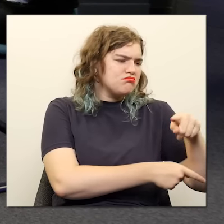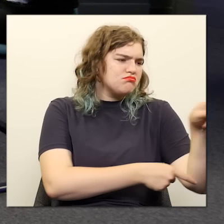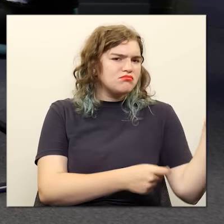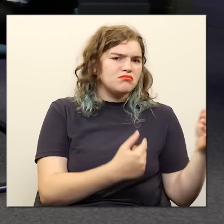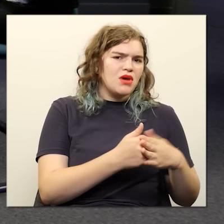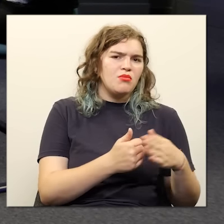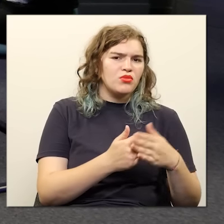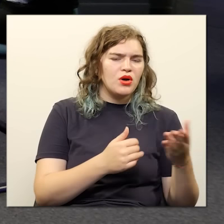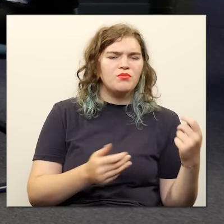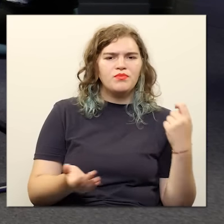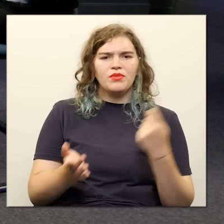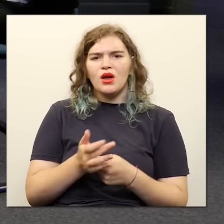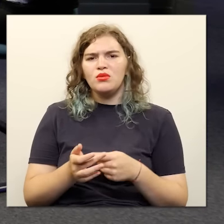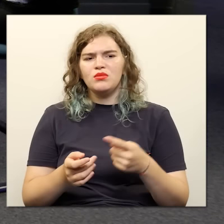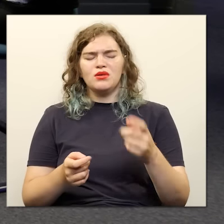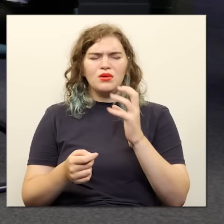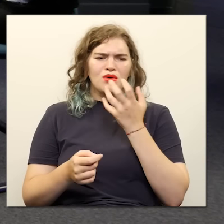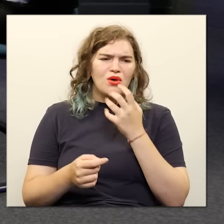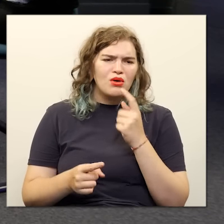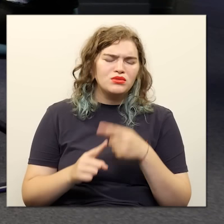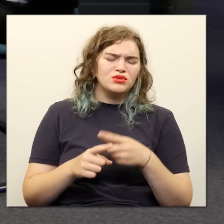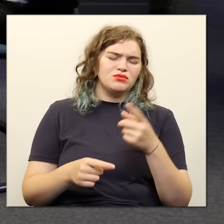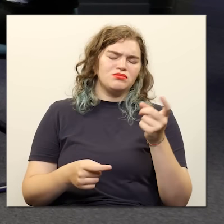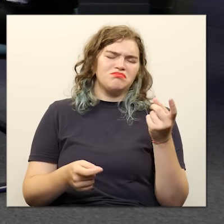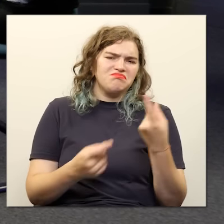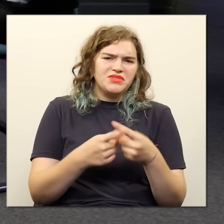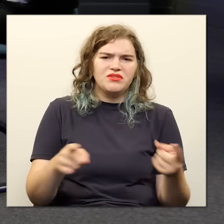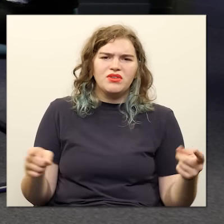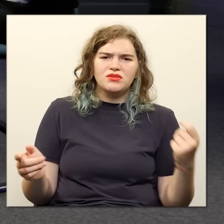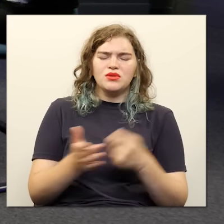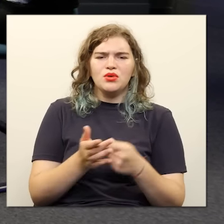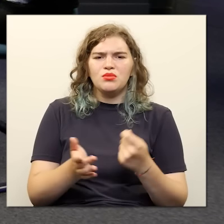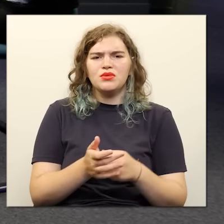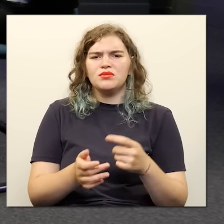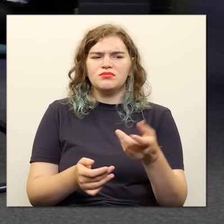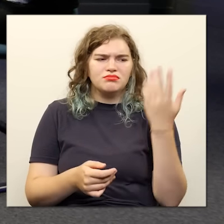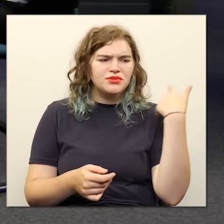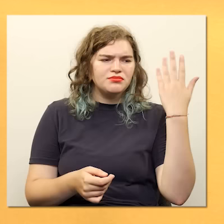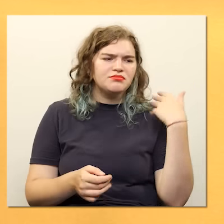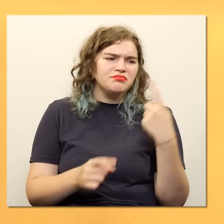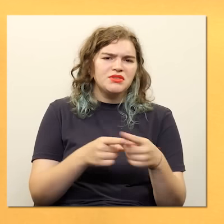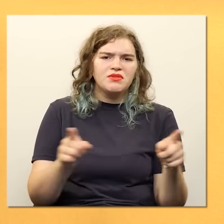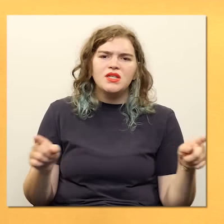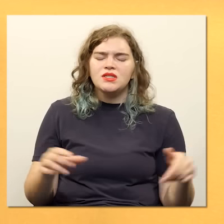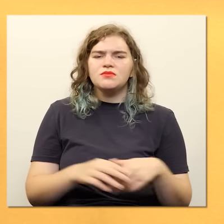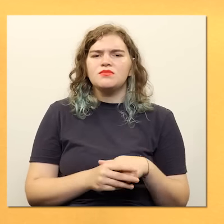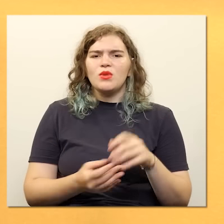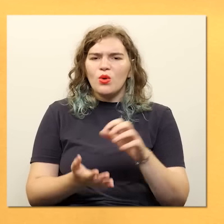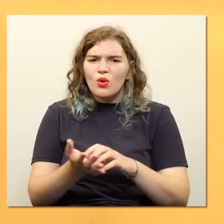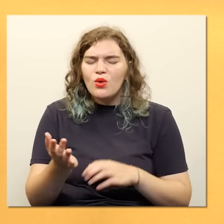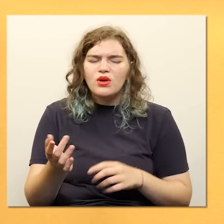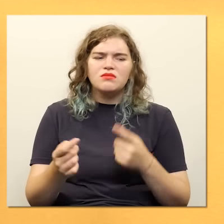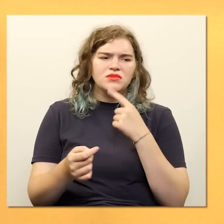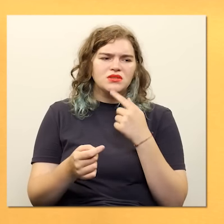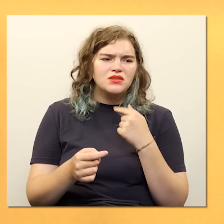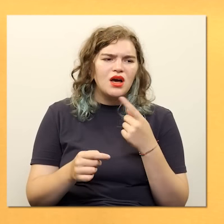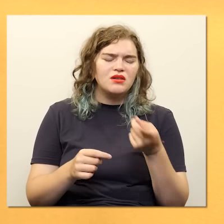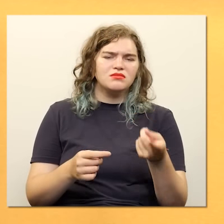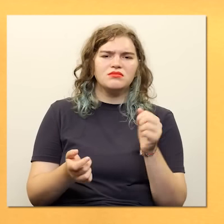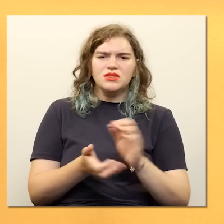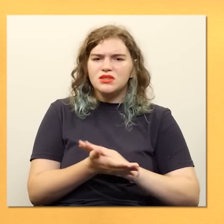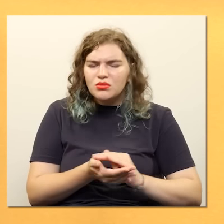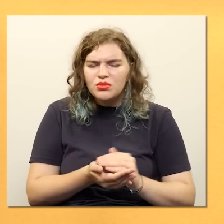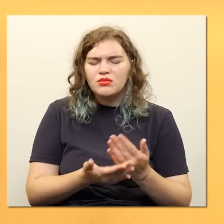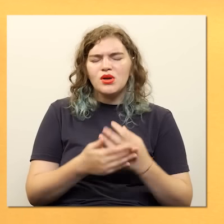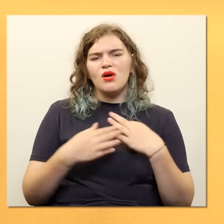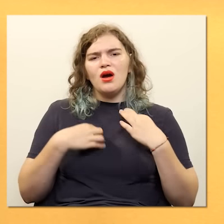prin cartier. Și-o cumpărat roșii și ardei, și-o cumpărat, erau trufandale, și orez și zahăr și